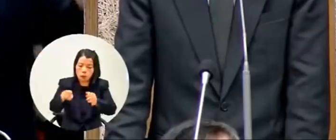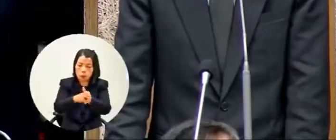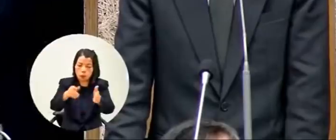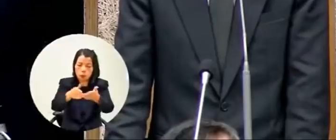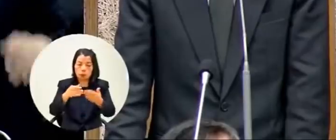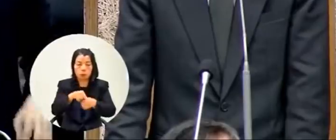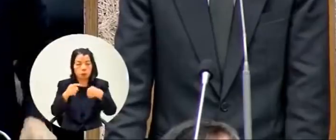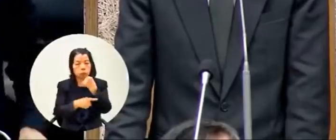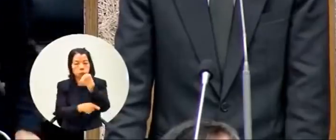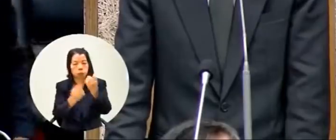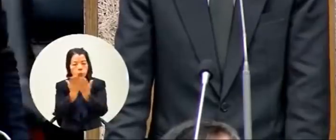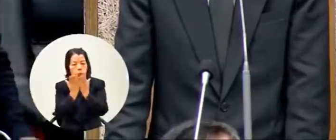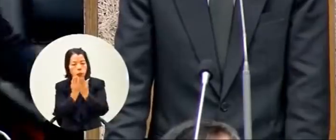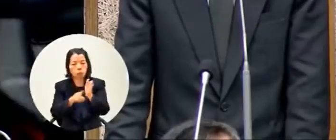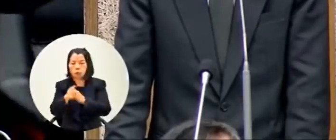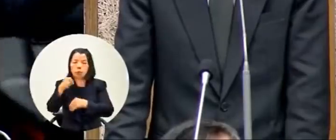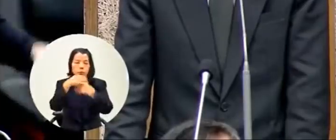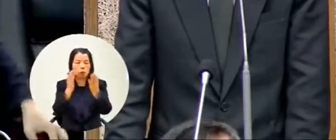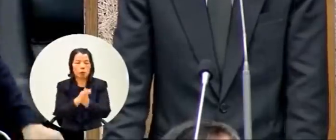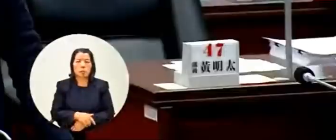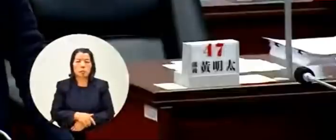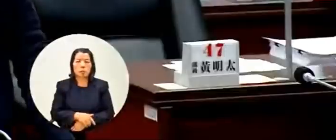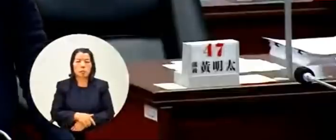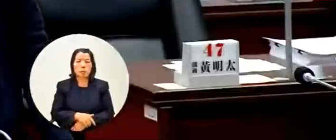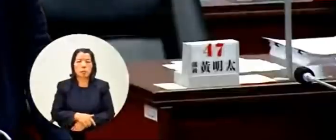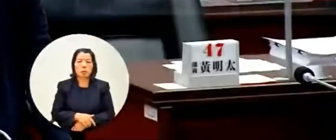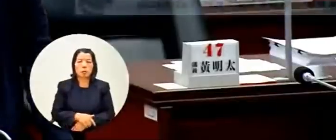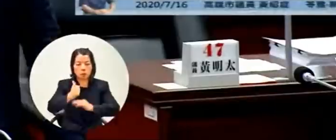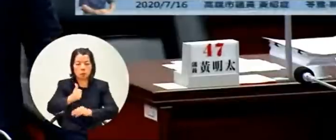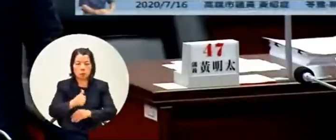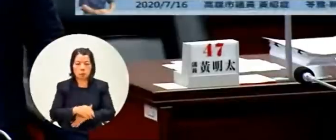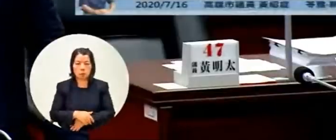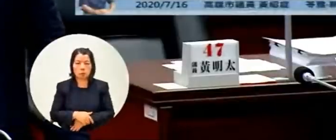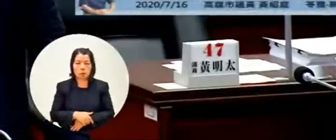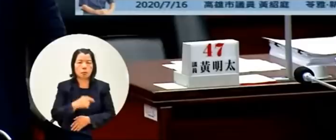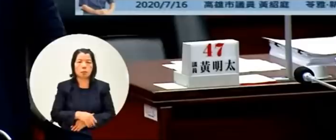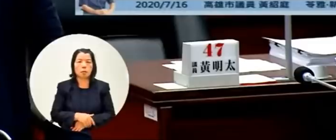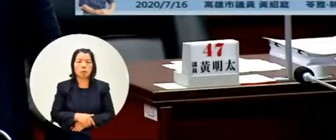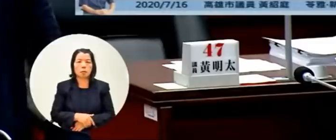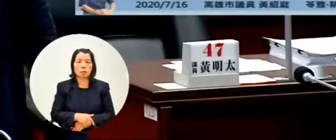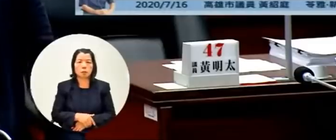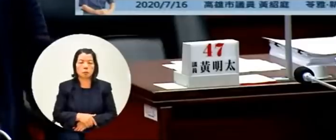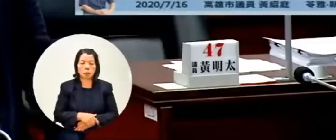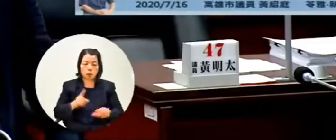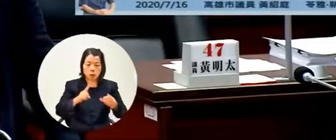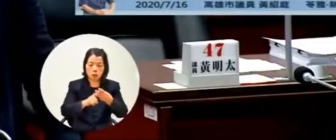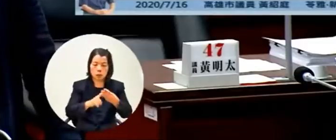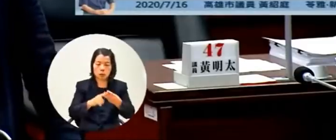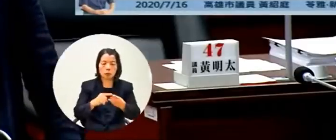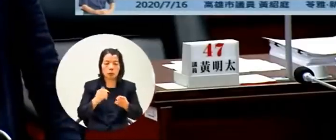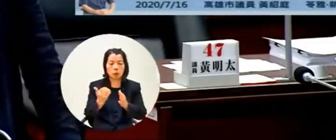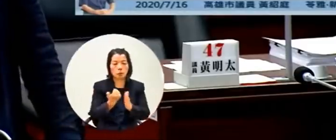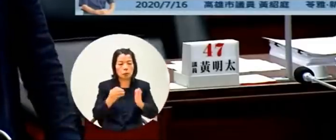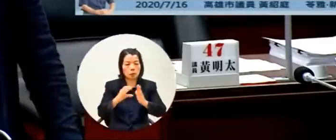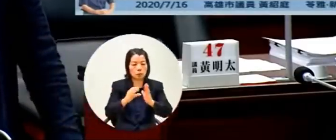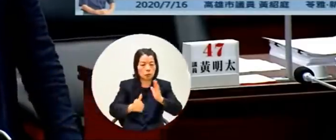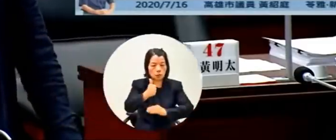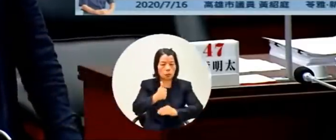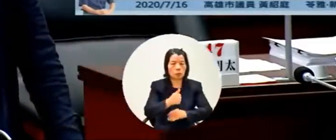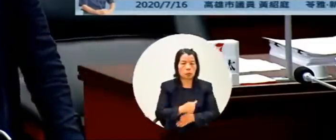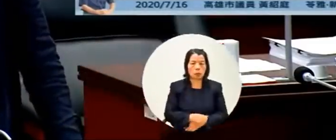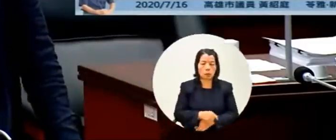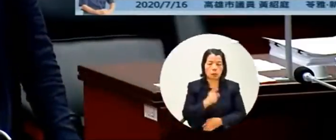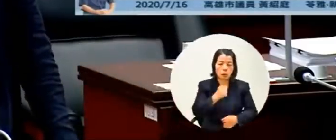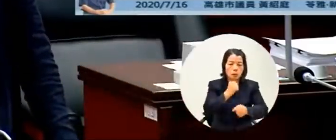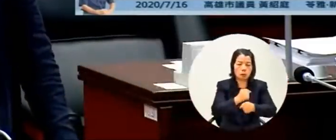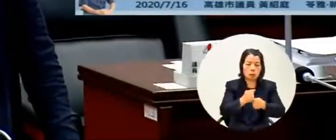齁，读册拢袂记一啦齁。那你请坐。杨市长，你认为王端人前局长做了这么一